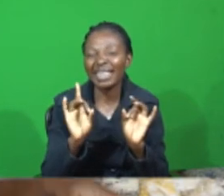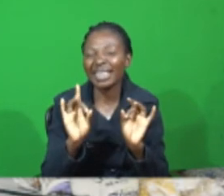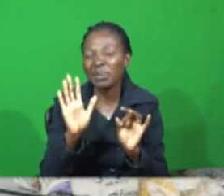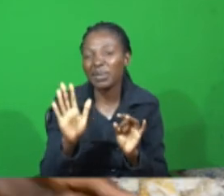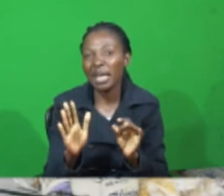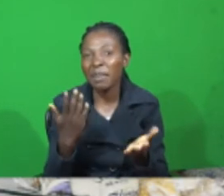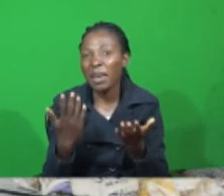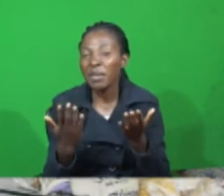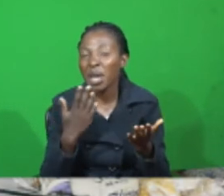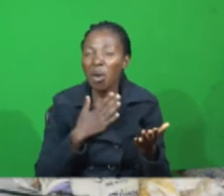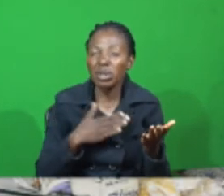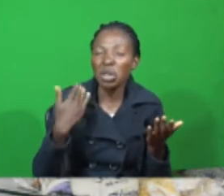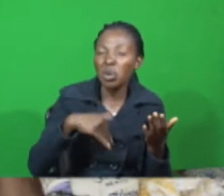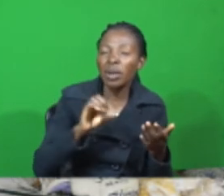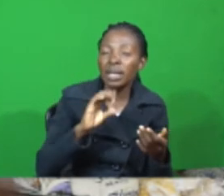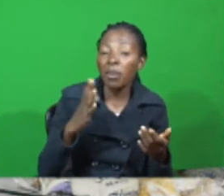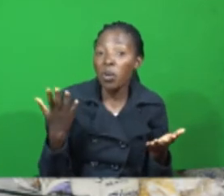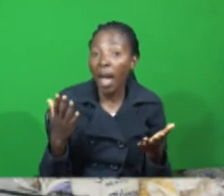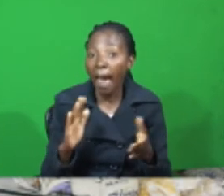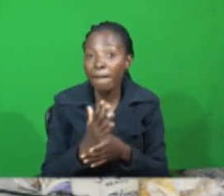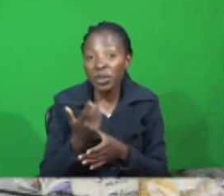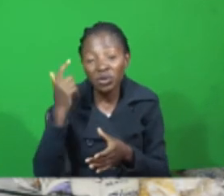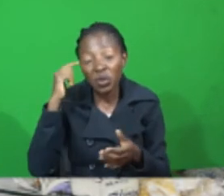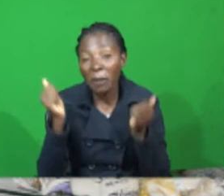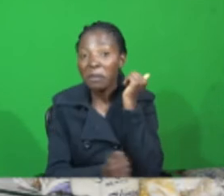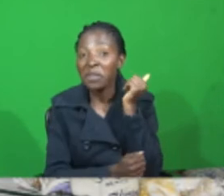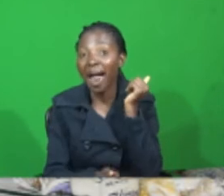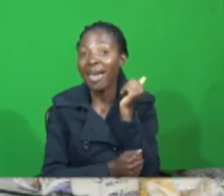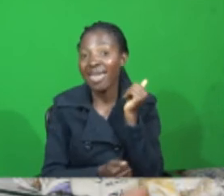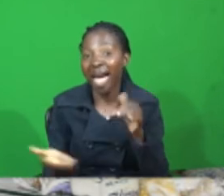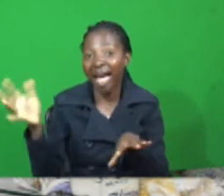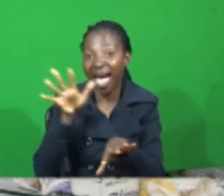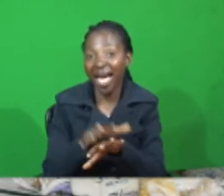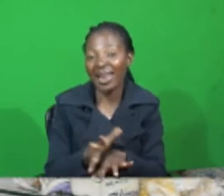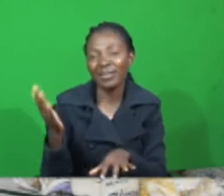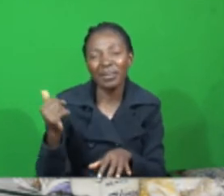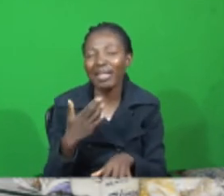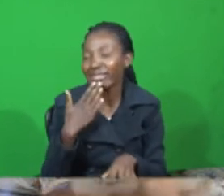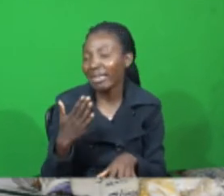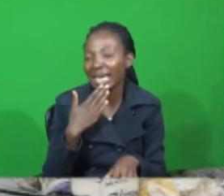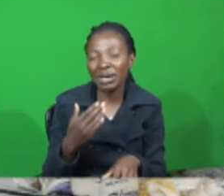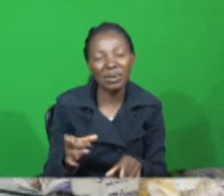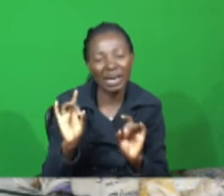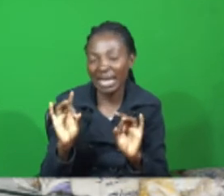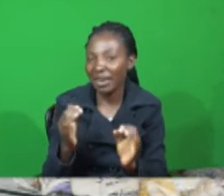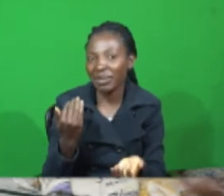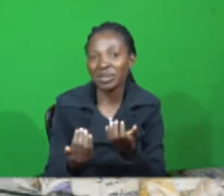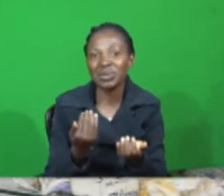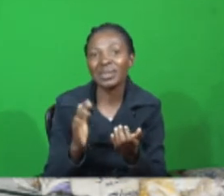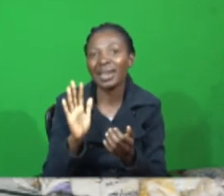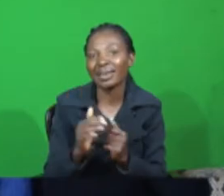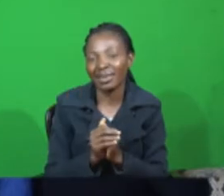rwendo rwetichitadza kumboita kana tinototi zvavauya tsano kuti tsano matiita zvakanaka tuda kumbomhanya